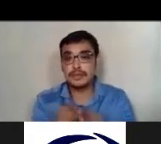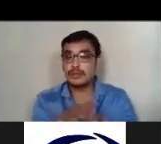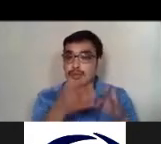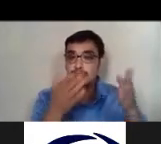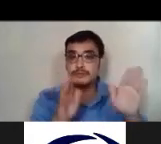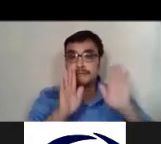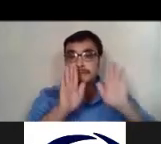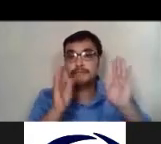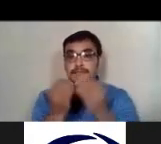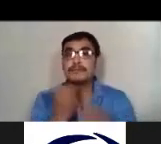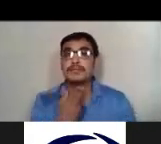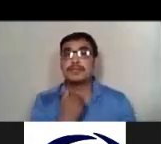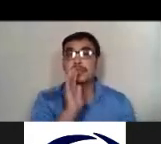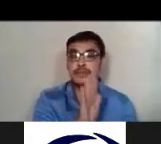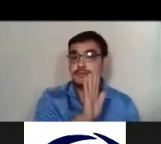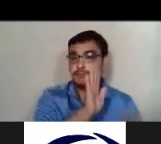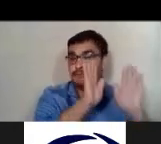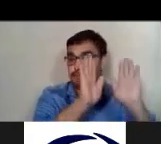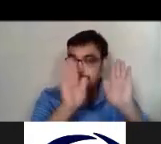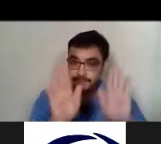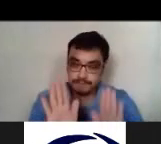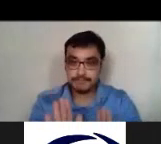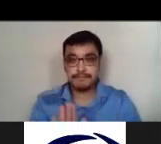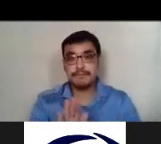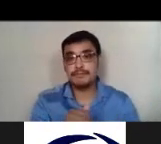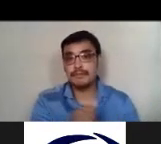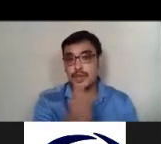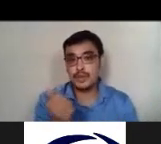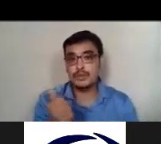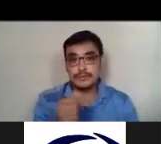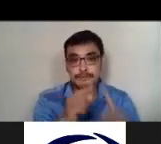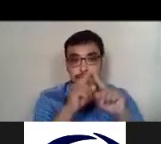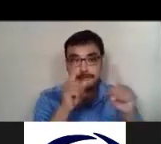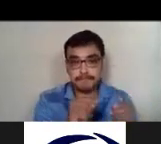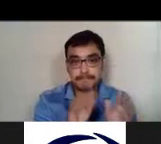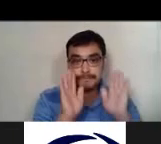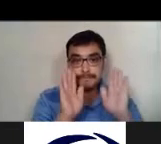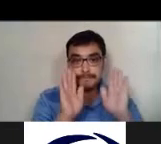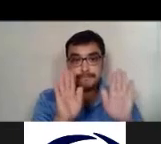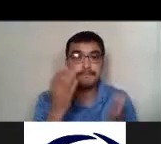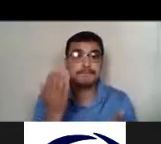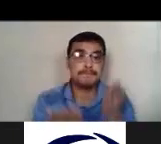चाहन्छु. हस् थ्याङ्क यू सो मच. नेक्स्ट स्लाइड चाहिँ थ्याङ्क यू नै होला.